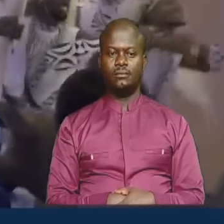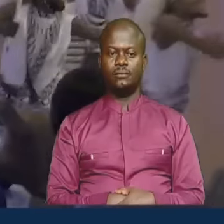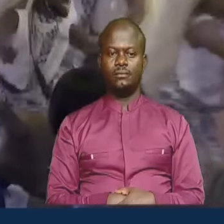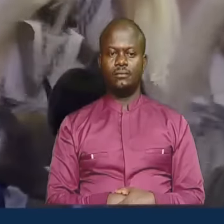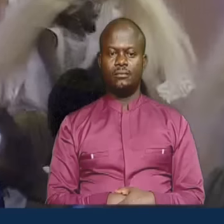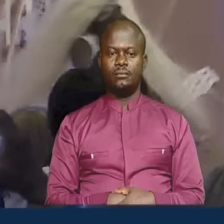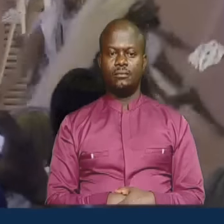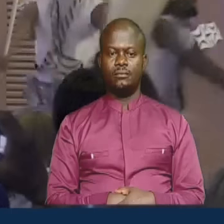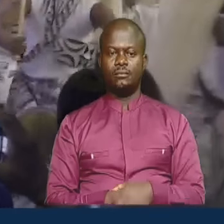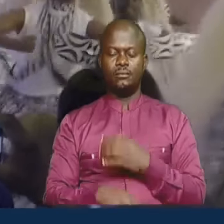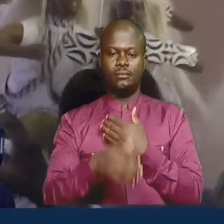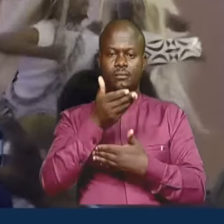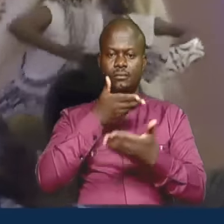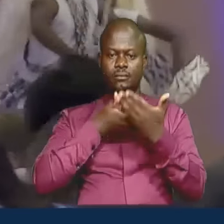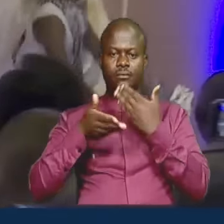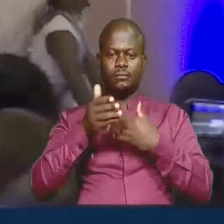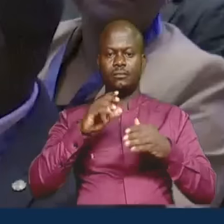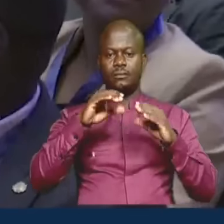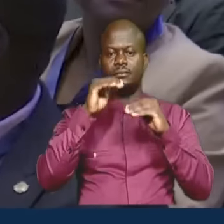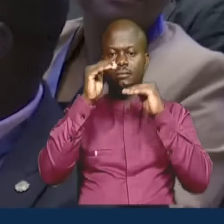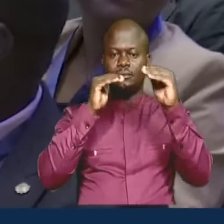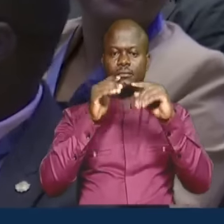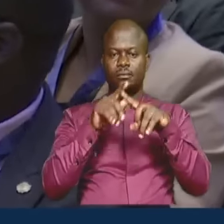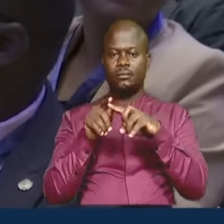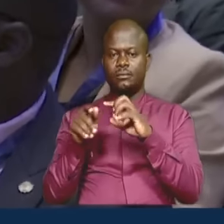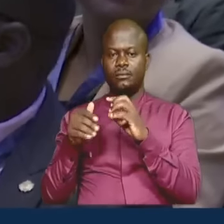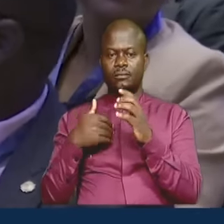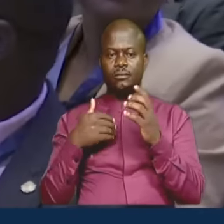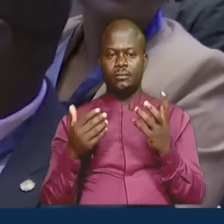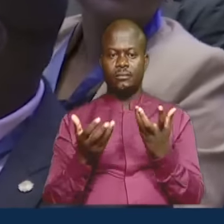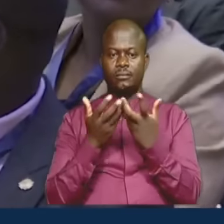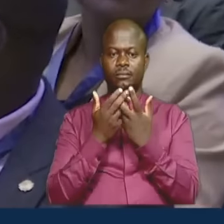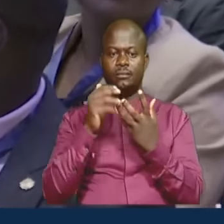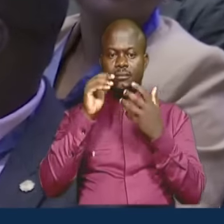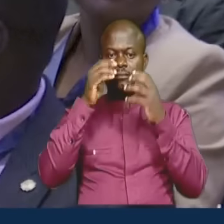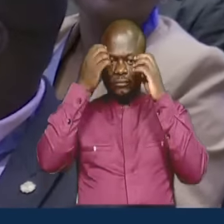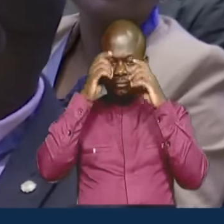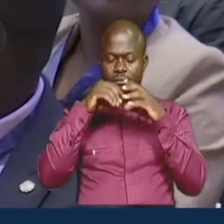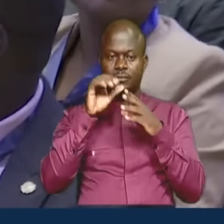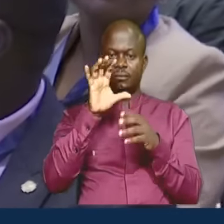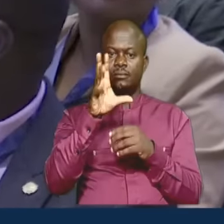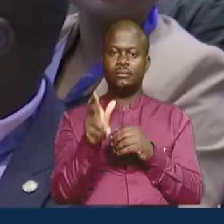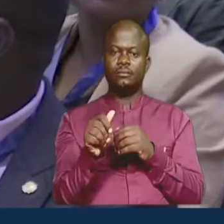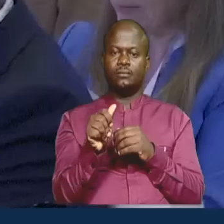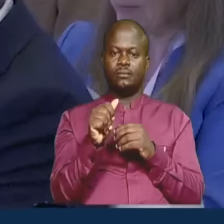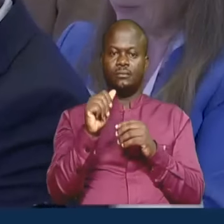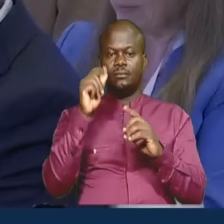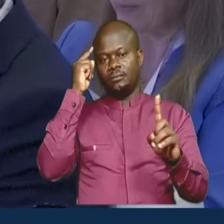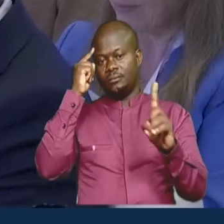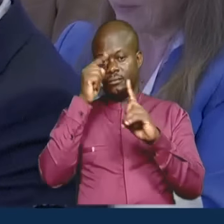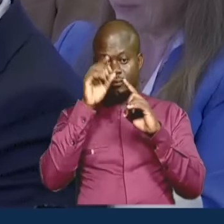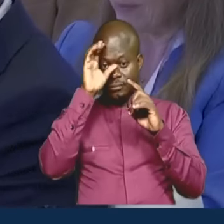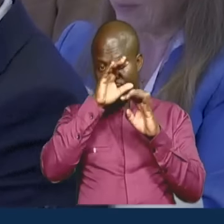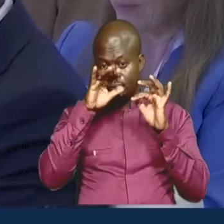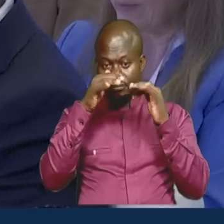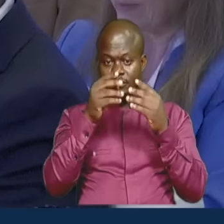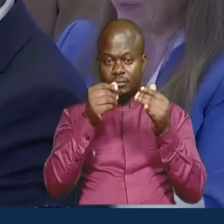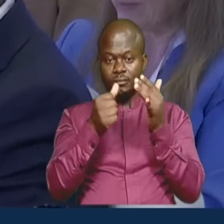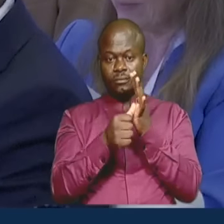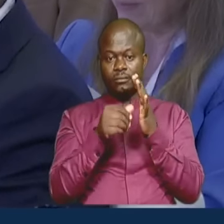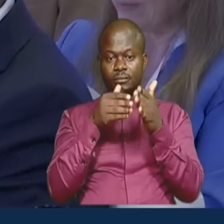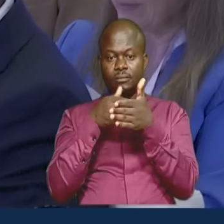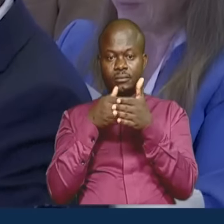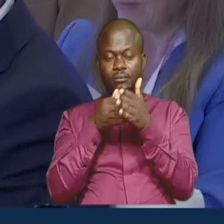Ni ibiganiro byahuje inzego zitandukanye zibitaho zihurira n'urwego rw'uburezi ku mugabane wa Afurika, hagamijwe gushaka ibisubizo ku bibazo bihangamye